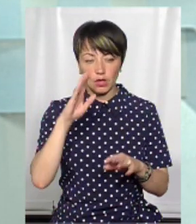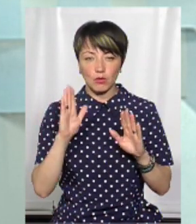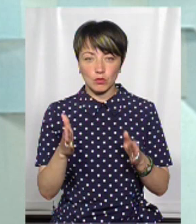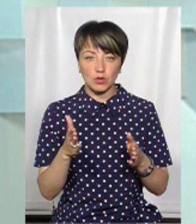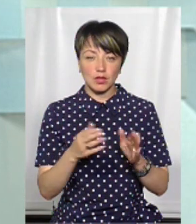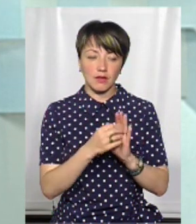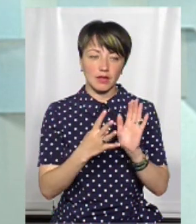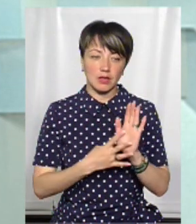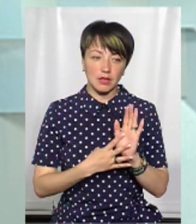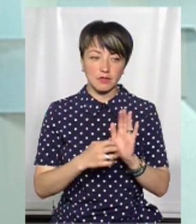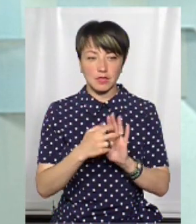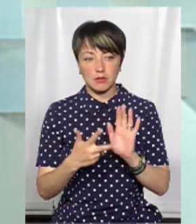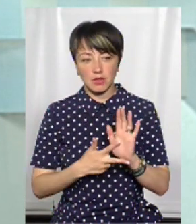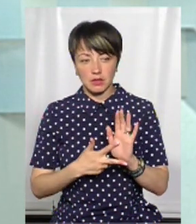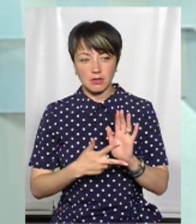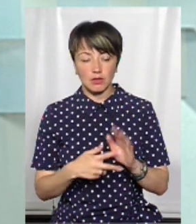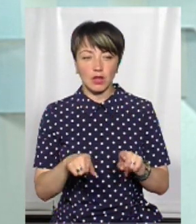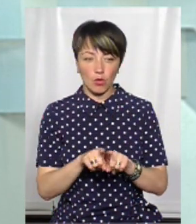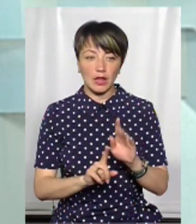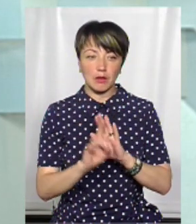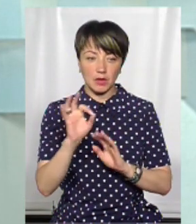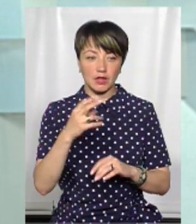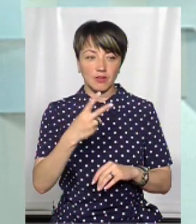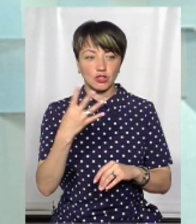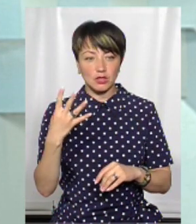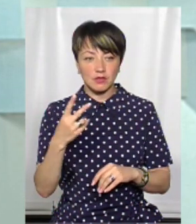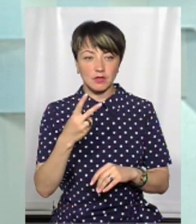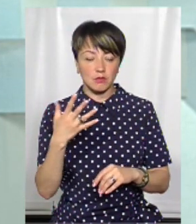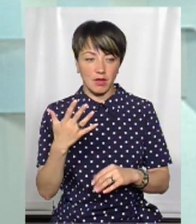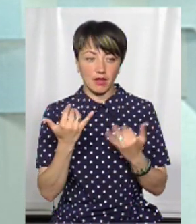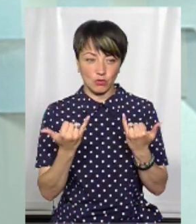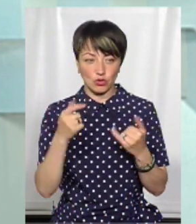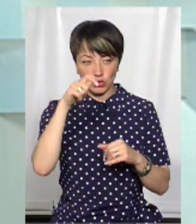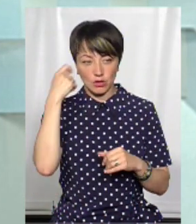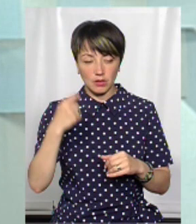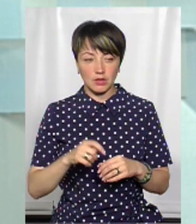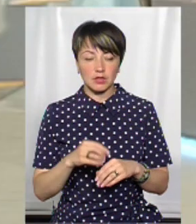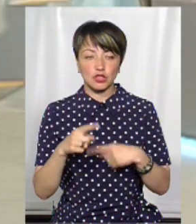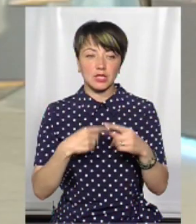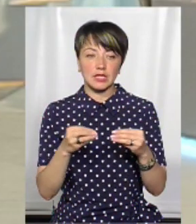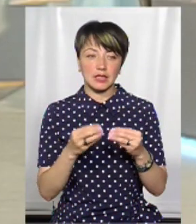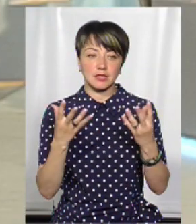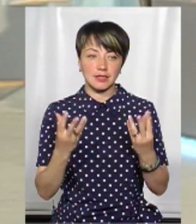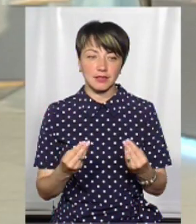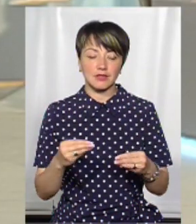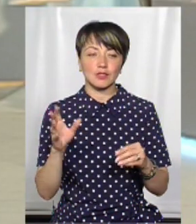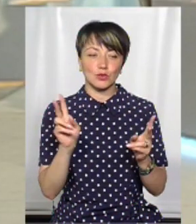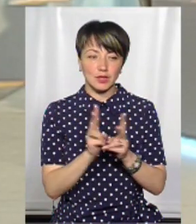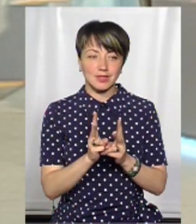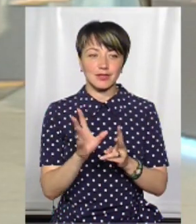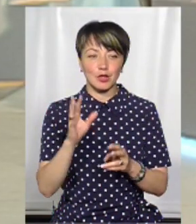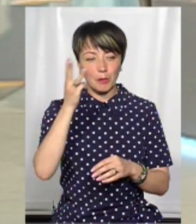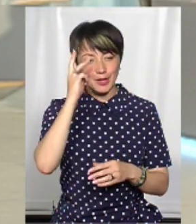вже 19-18 градусів. От такої температури 24-25 градусів. Тобто днів через 10 зустрінемося зі всіма